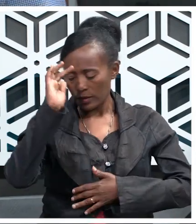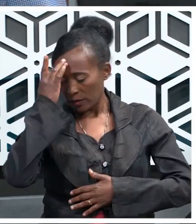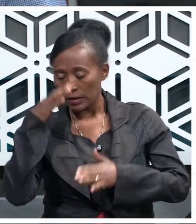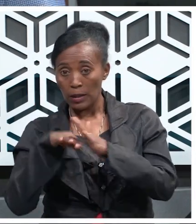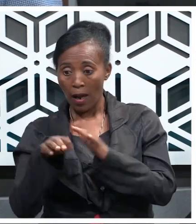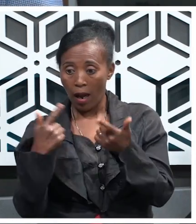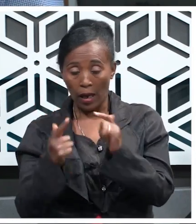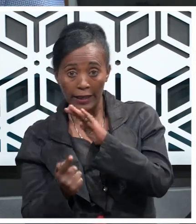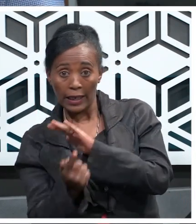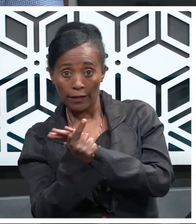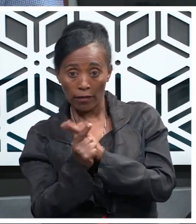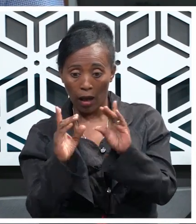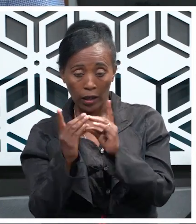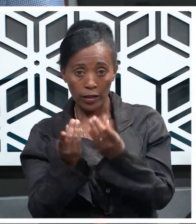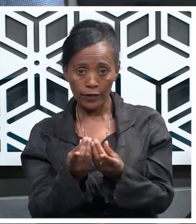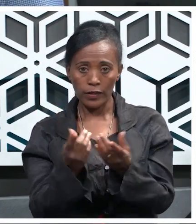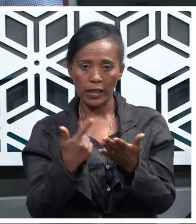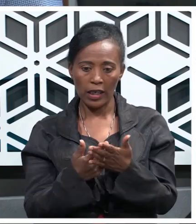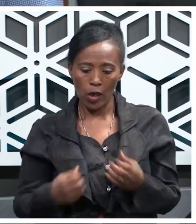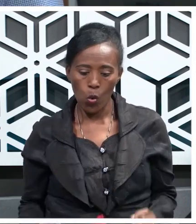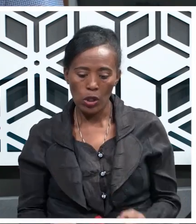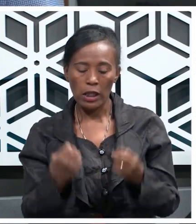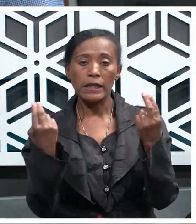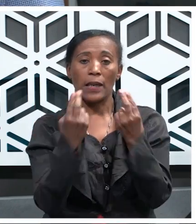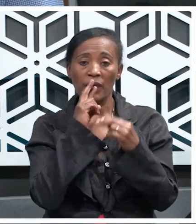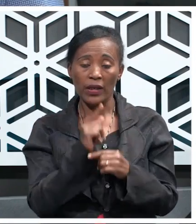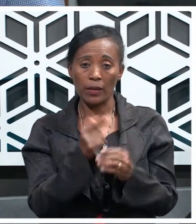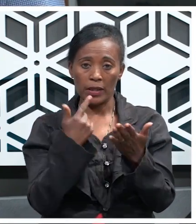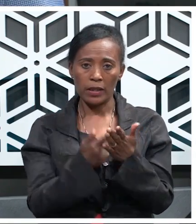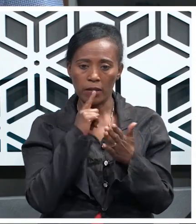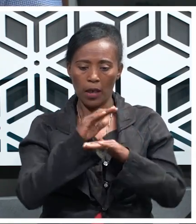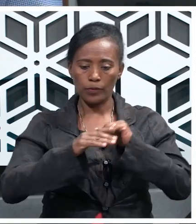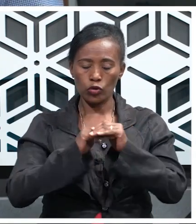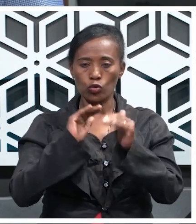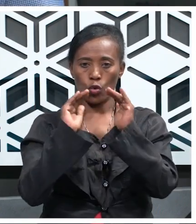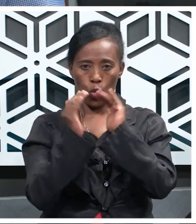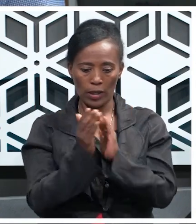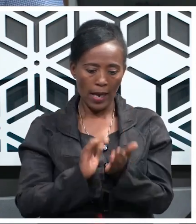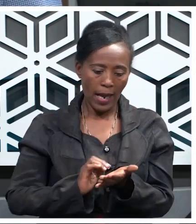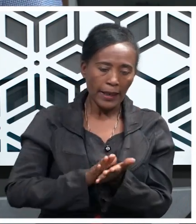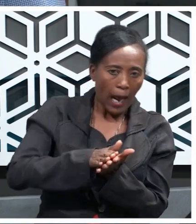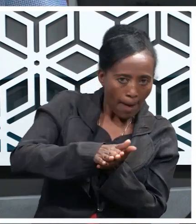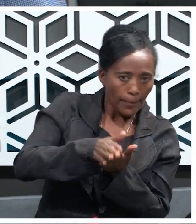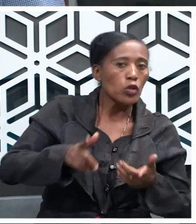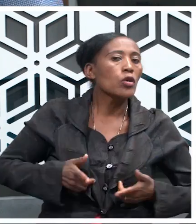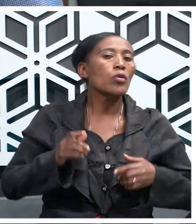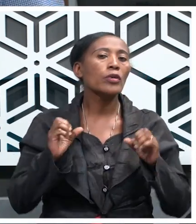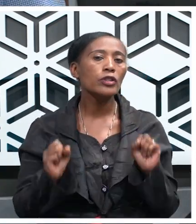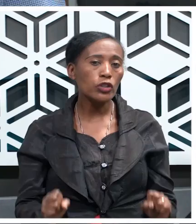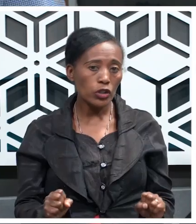አንድ ታማሚ ሲገባ ወደ ድንገተኛ ክፍል ስትሬቸር ስለሚጠቀም ለዛ ምቹ የሆኑ ራምፖች ሊኖሩ